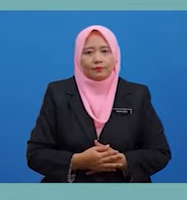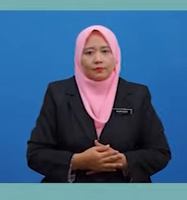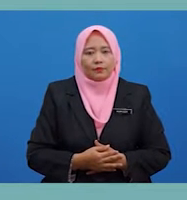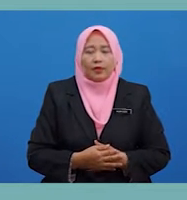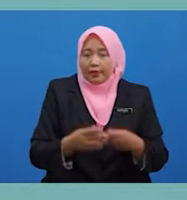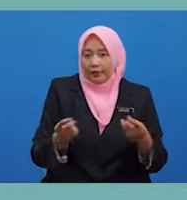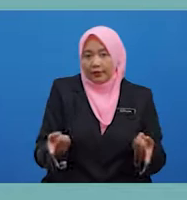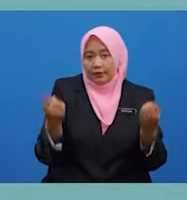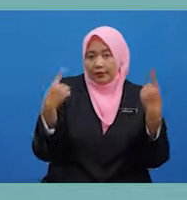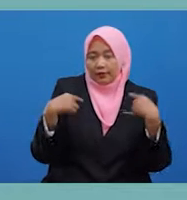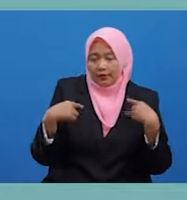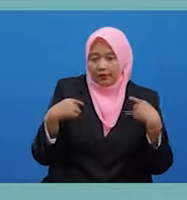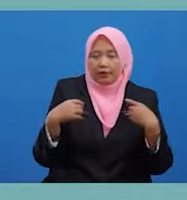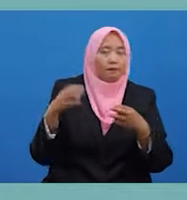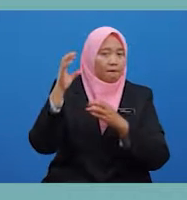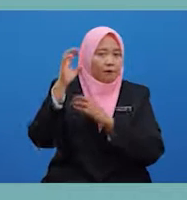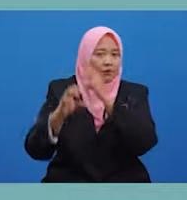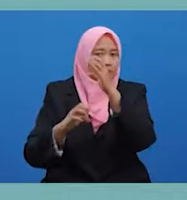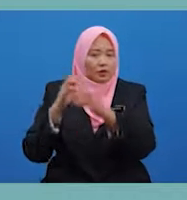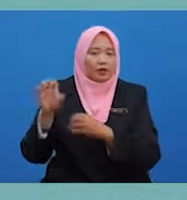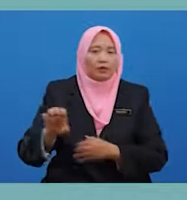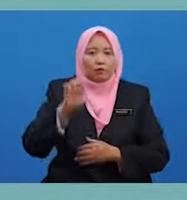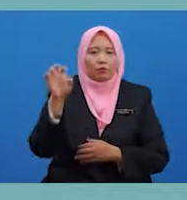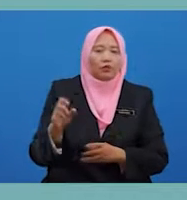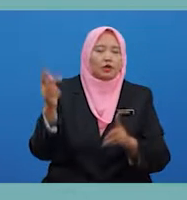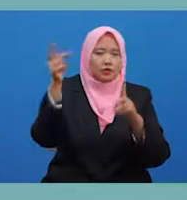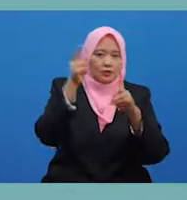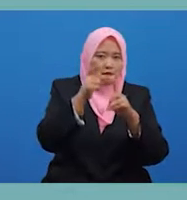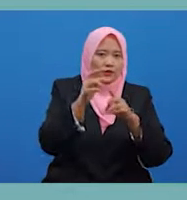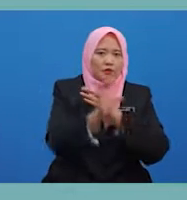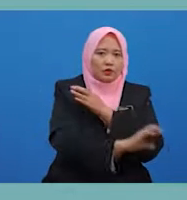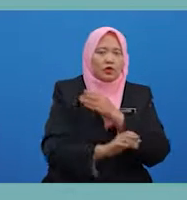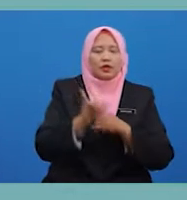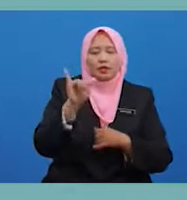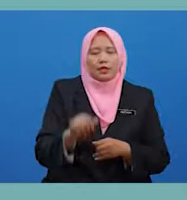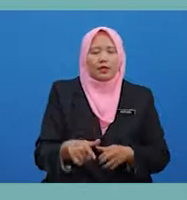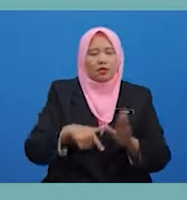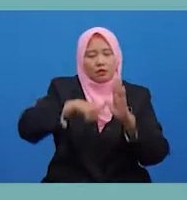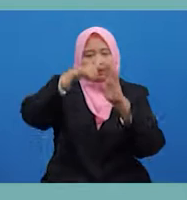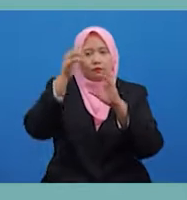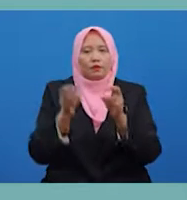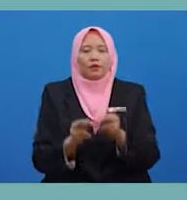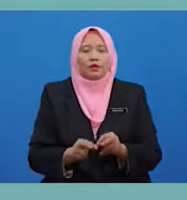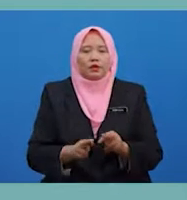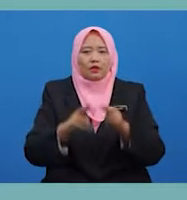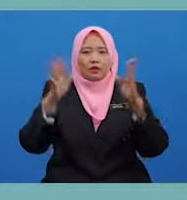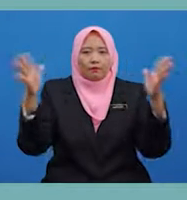Kedatangan pelancong dari negara-negara Eropah ke Malaysia yang lebih ramai bilangannya pada tahun